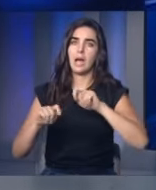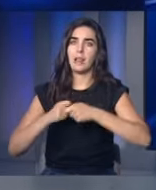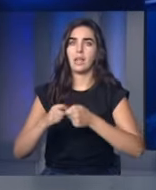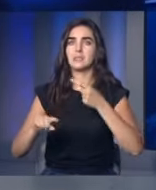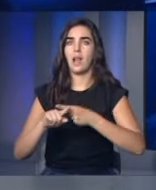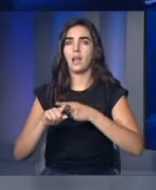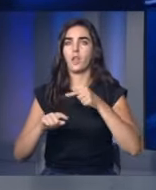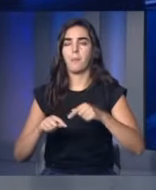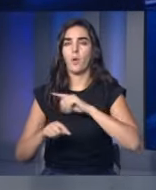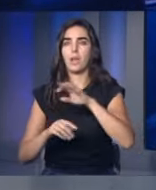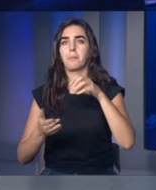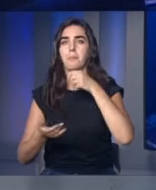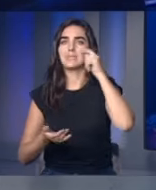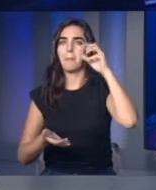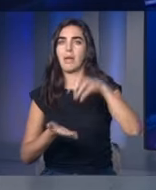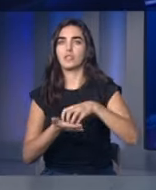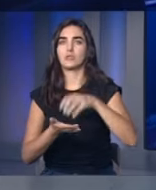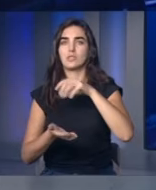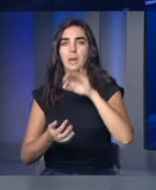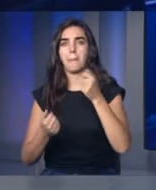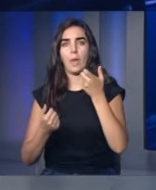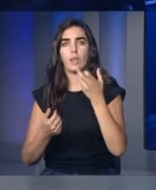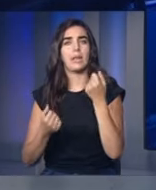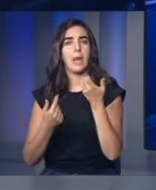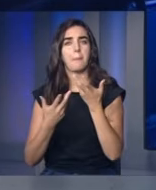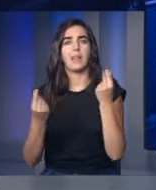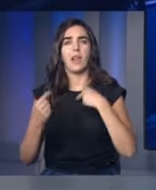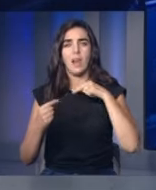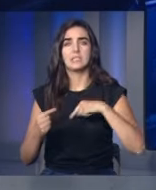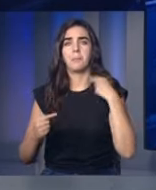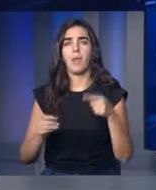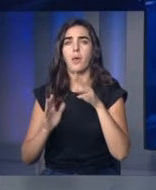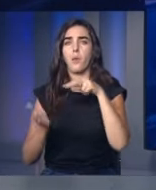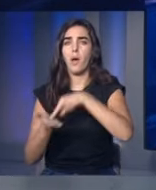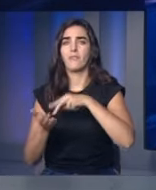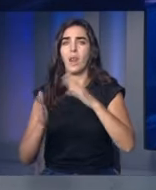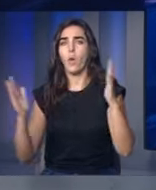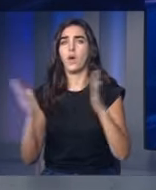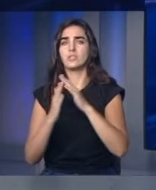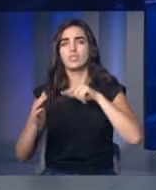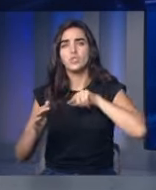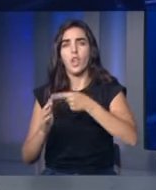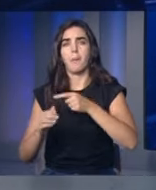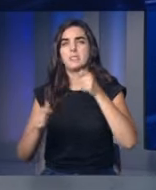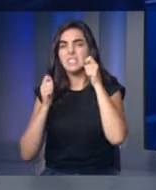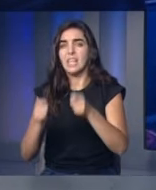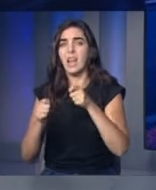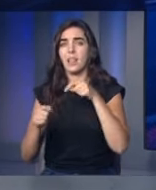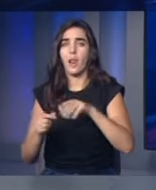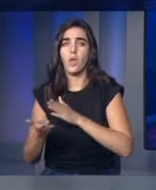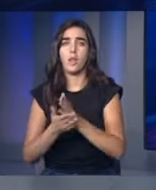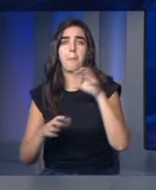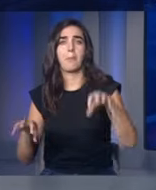الأحد في كاتدرائية مار جورجيوس في بيروت إلى كم يلزمنا من أبرار يقفون في وجه الظلم